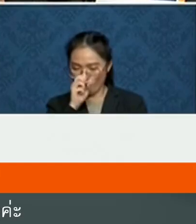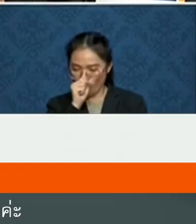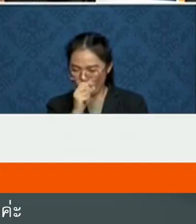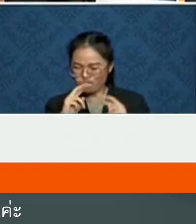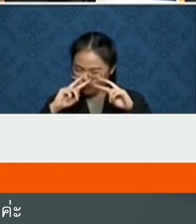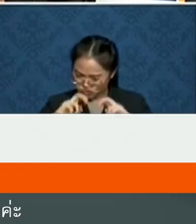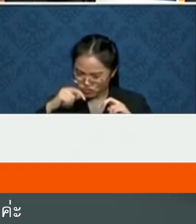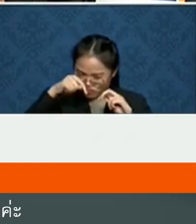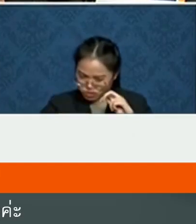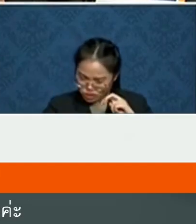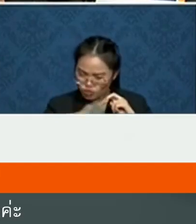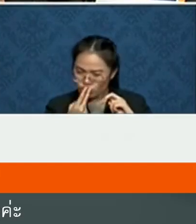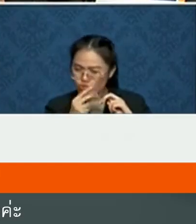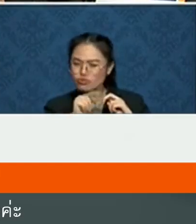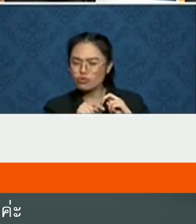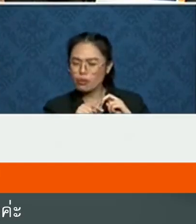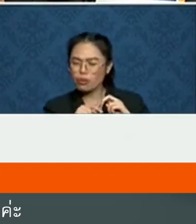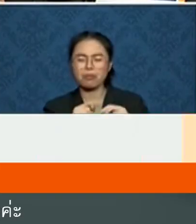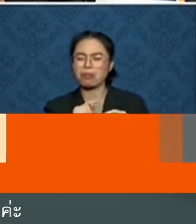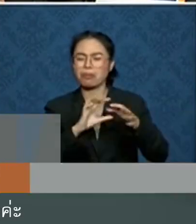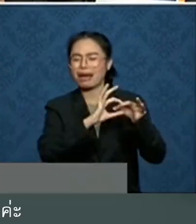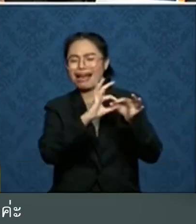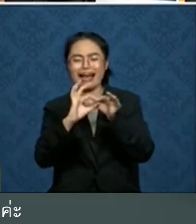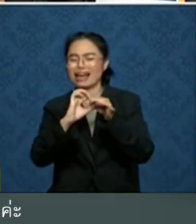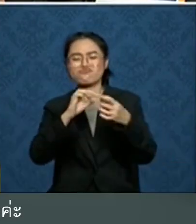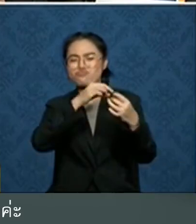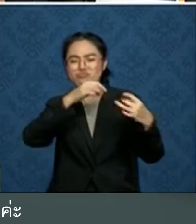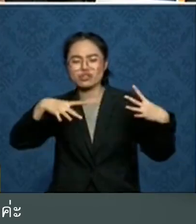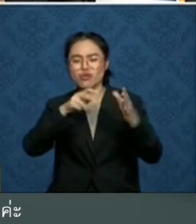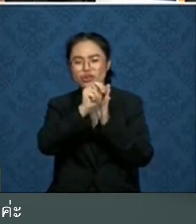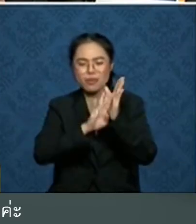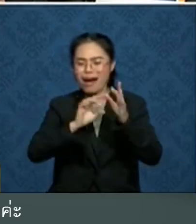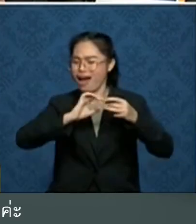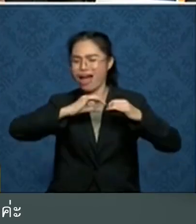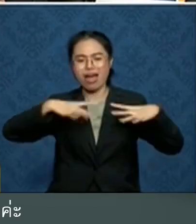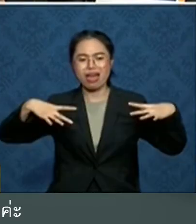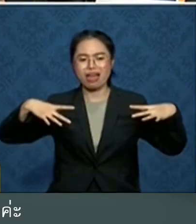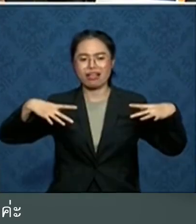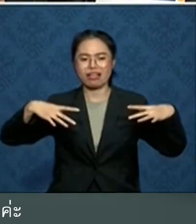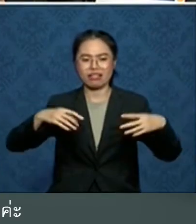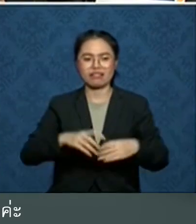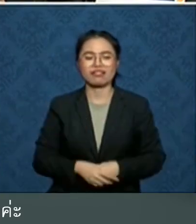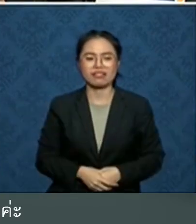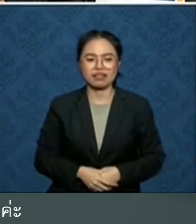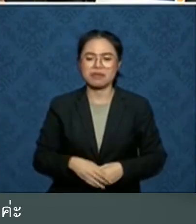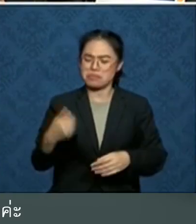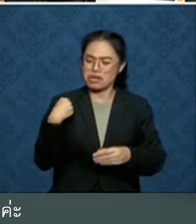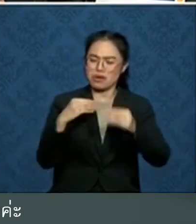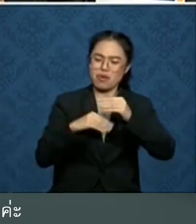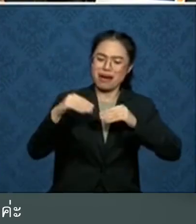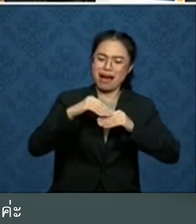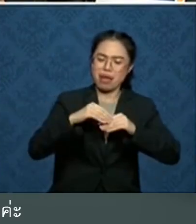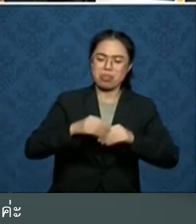ในแล้วพบว่าไม่ได้ยึดโยงกับเป้าหมายในทางนโยบายส่วนใหญ่เป็นโครงการเดิม